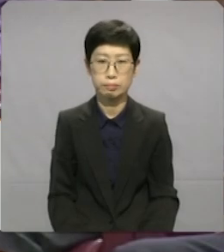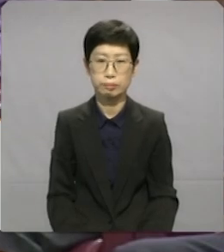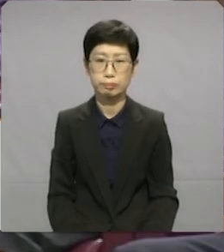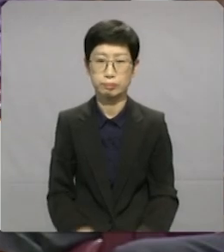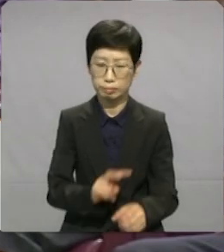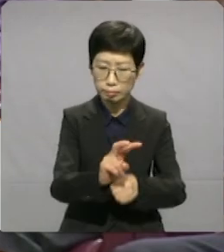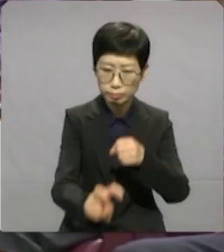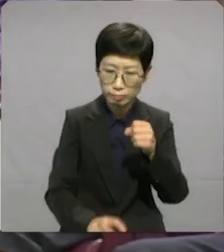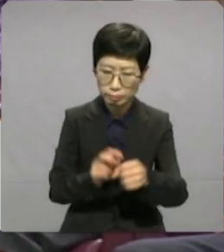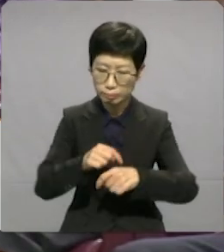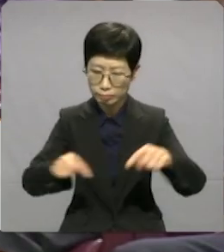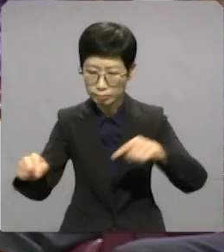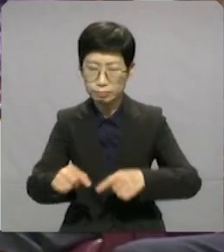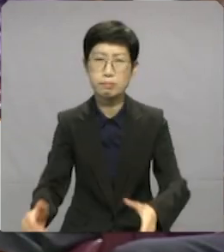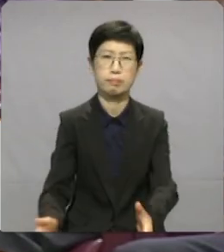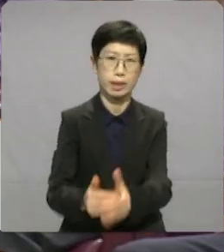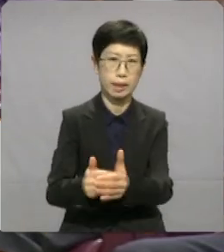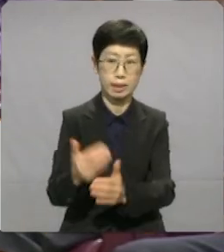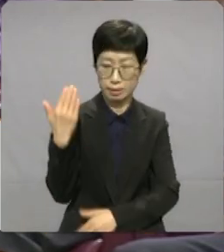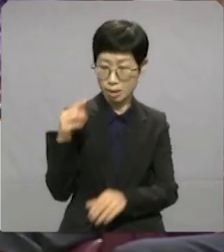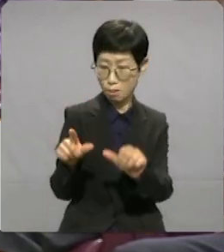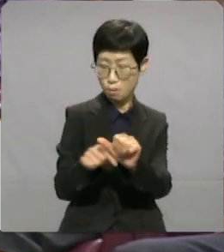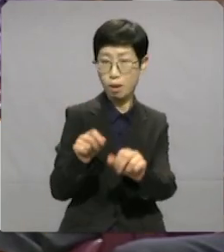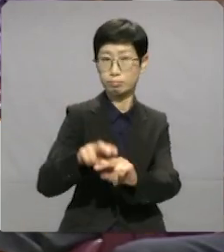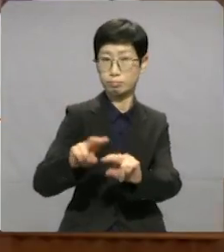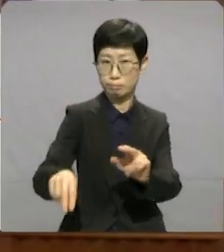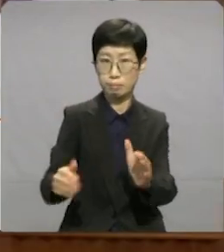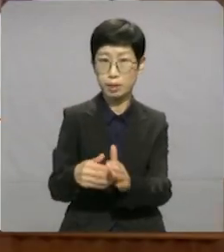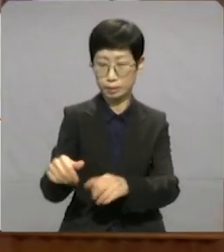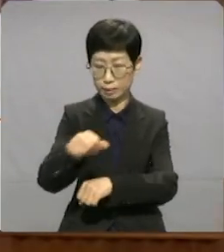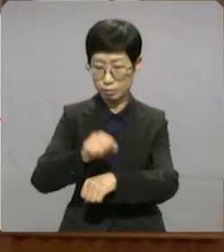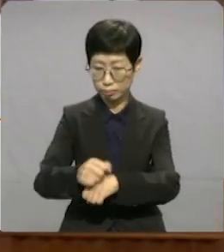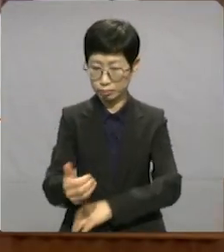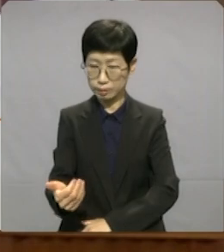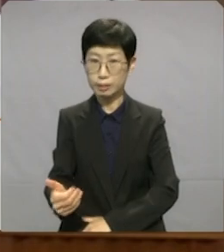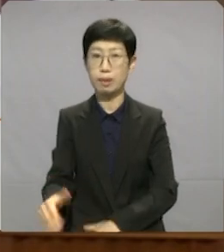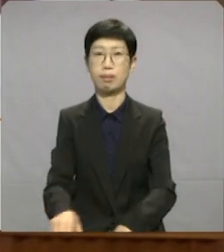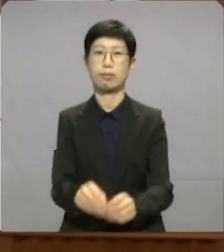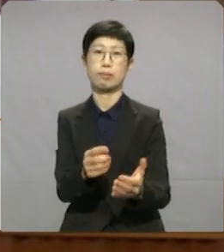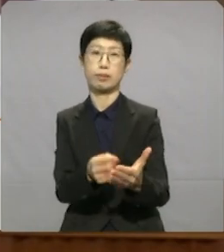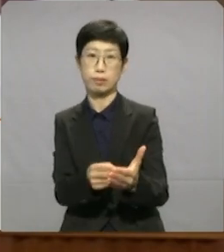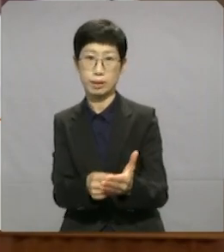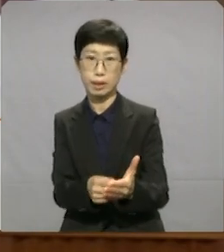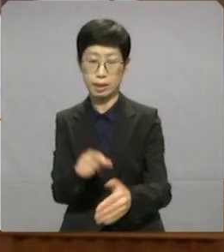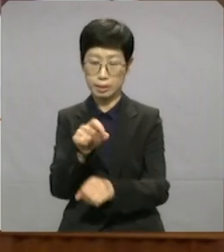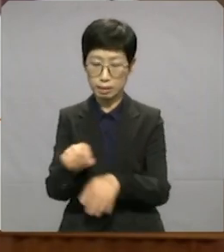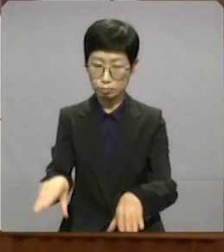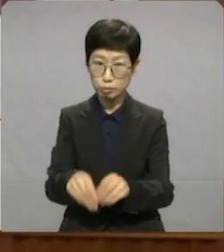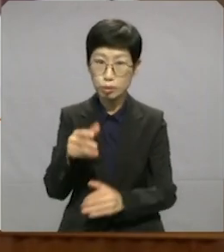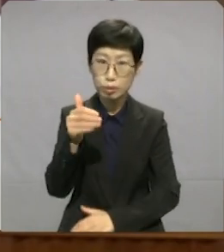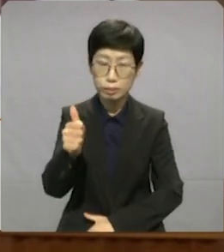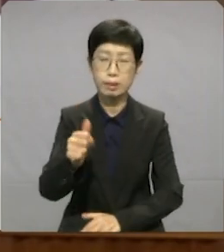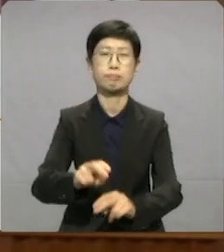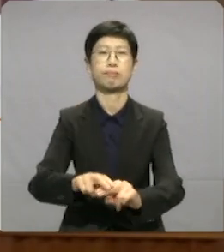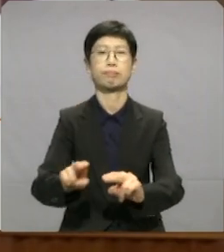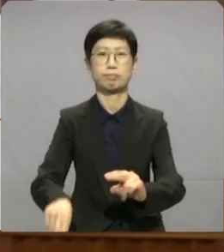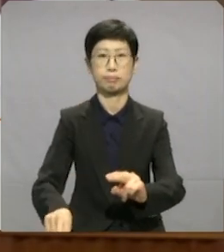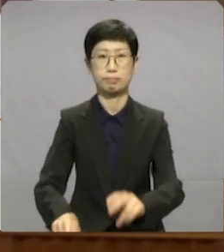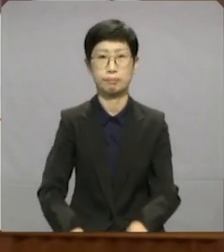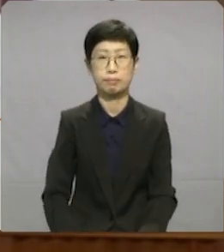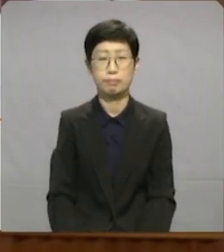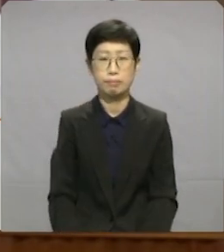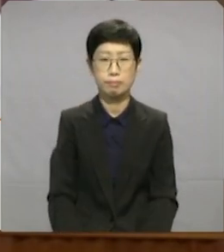20년 집권 끝에 지난 5월 물러난 리센 싱가포르 전총리가 당권도 내려놓고 2선으로 물러납니다